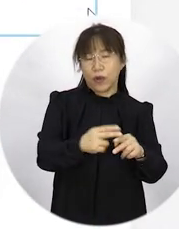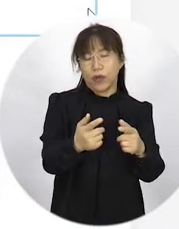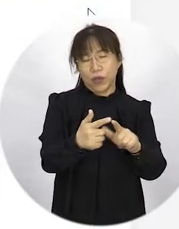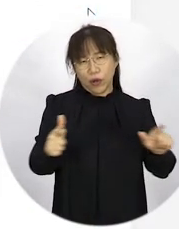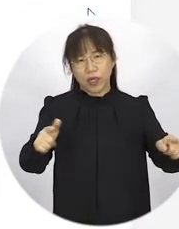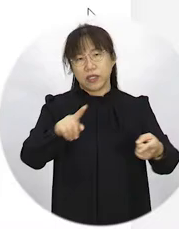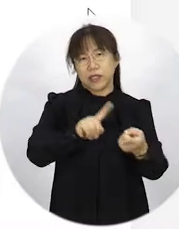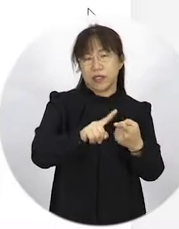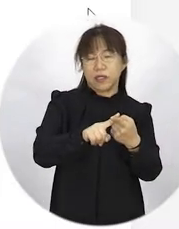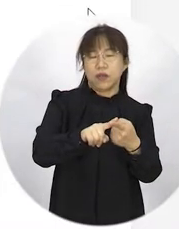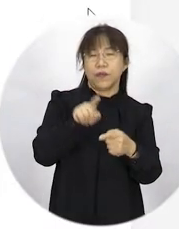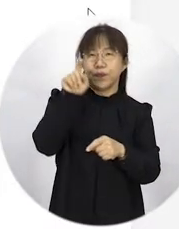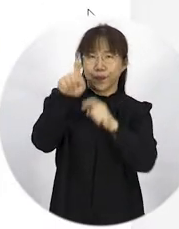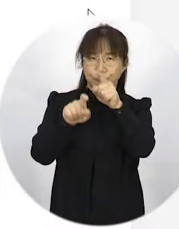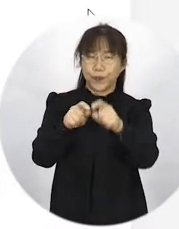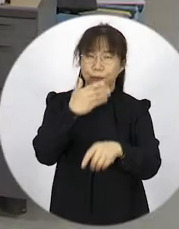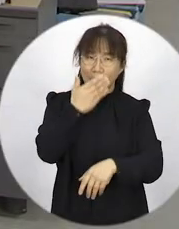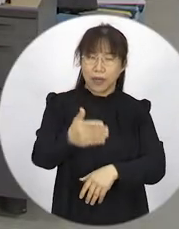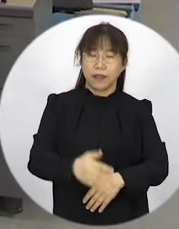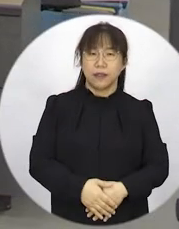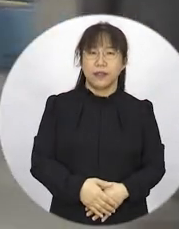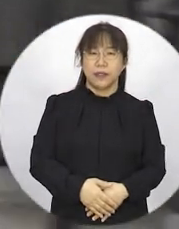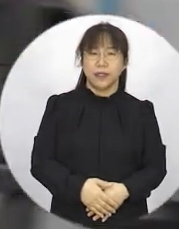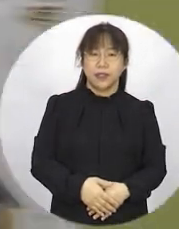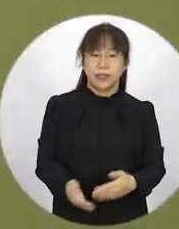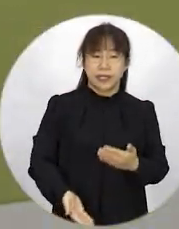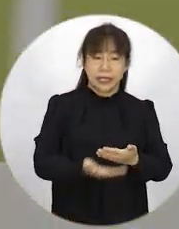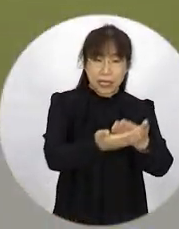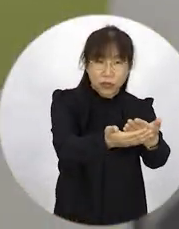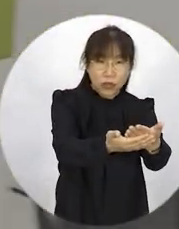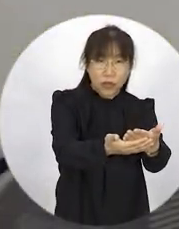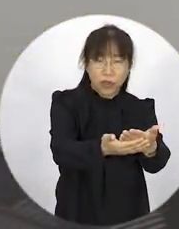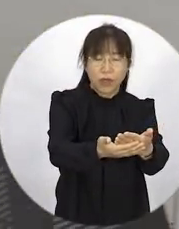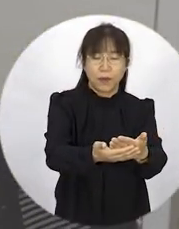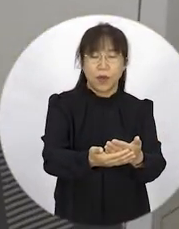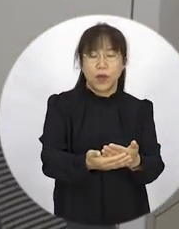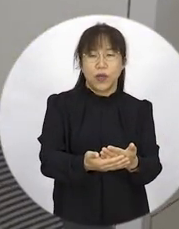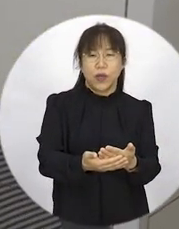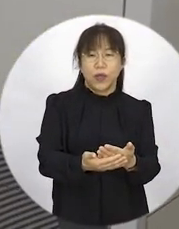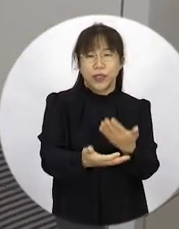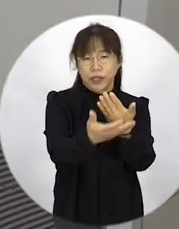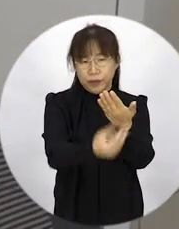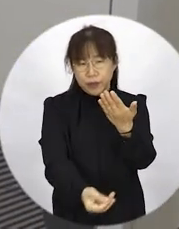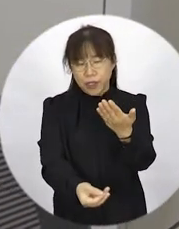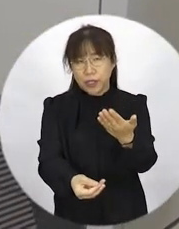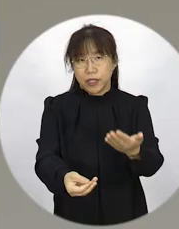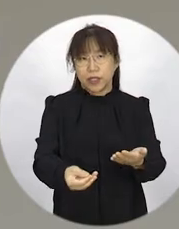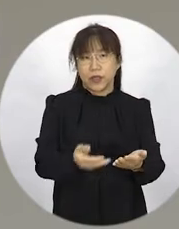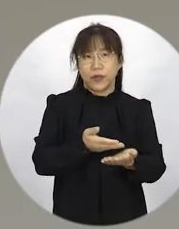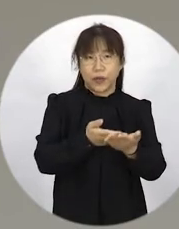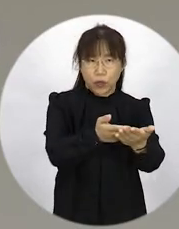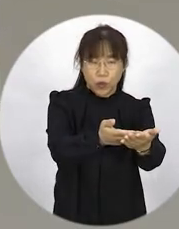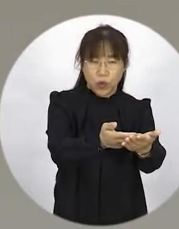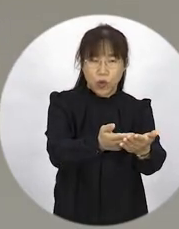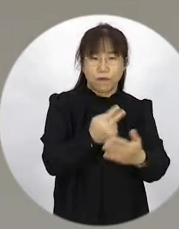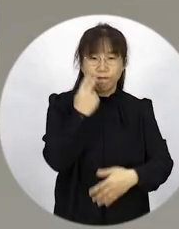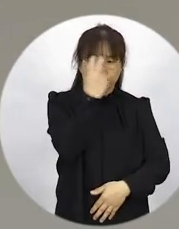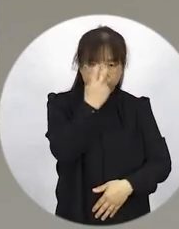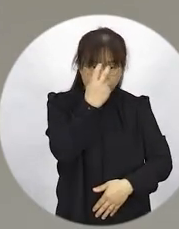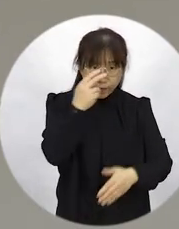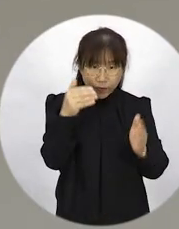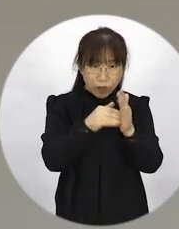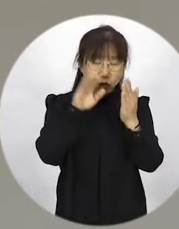일자리-취업지원-미취업청년 취업장려금에서 가능합니다. 제출서류는 신청 시 스캔해서 첨부하면 되고 접수 적격심사를